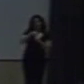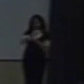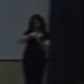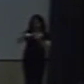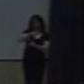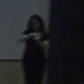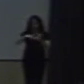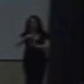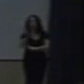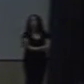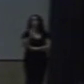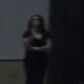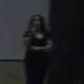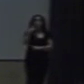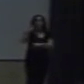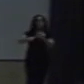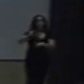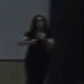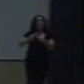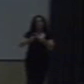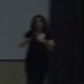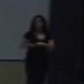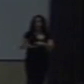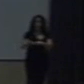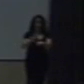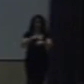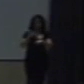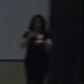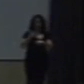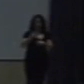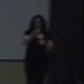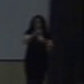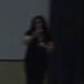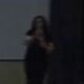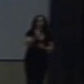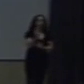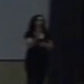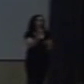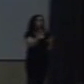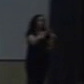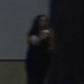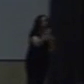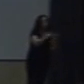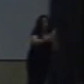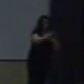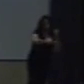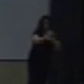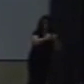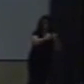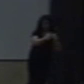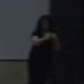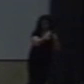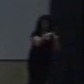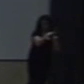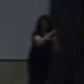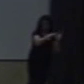que treballen en la informació, de les rutines productives de la informació, de la situació econòmica dels mitjans, de formes noves d'explicar